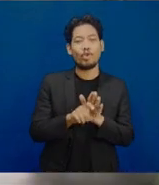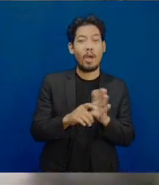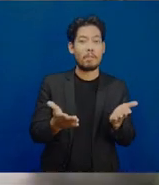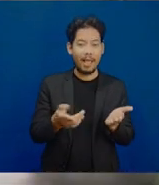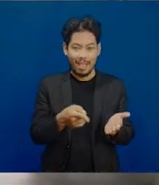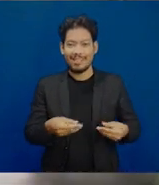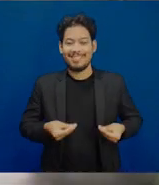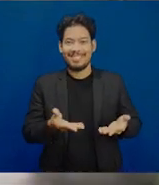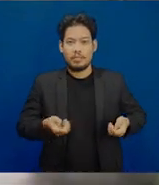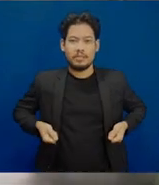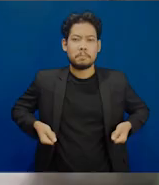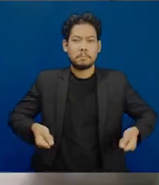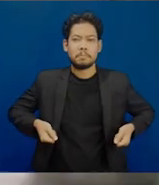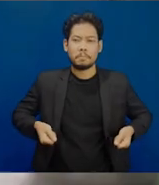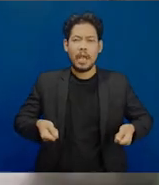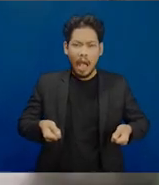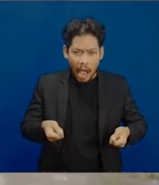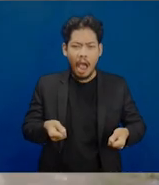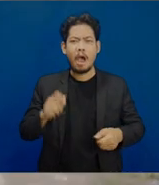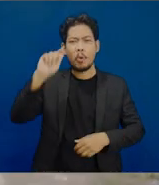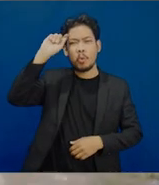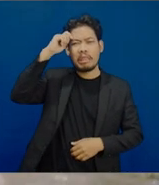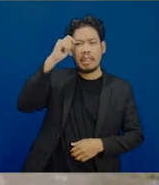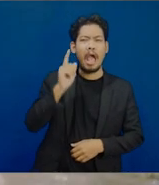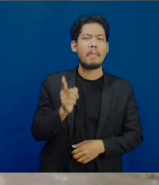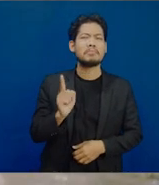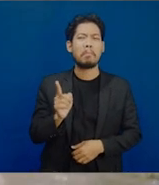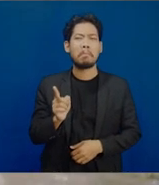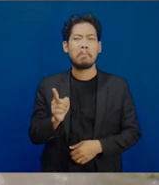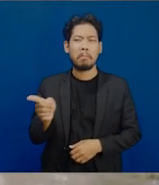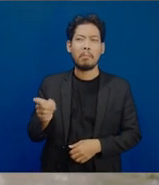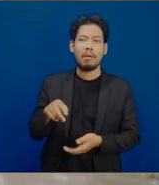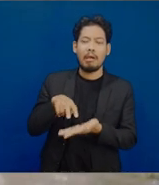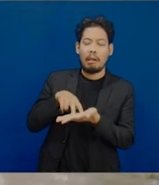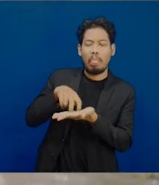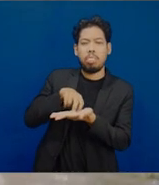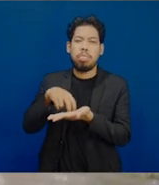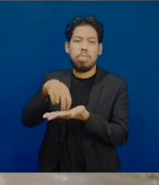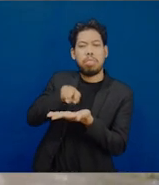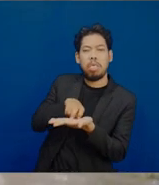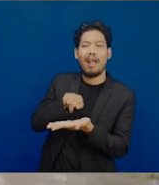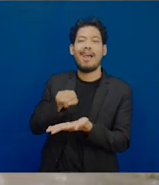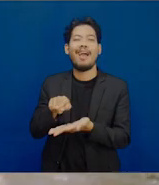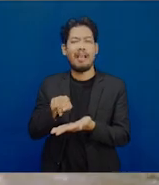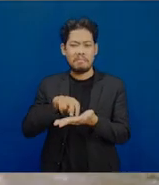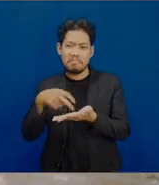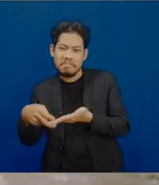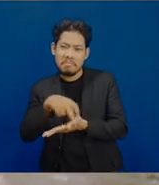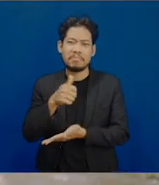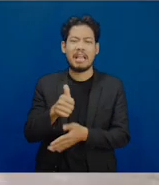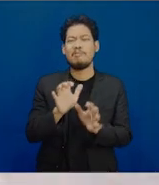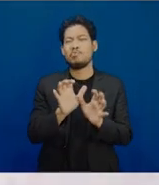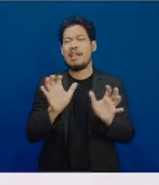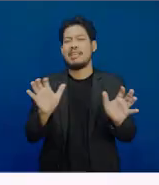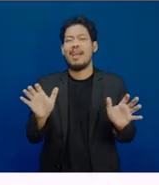harus didorong. Susah sekali. Karena licin, banyak yang tergelincir, jatuh